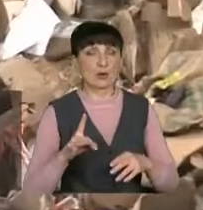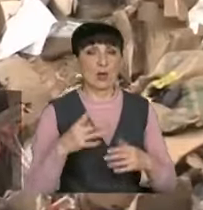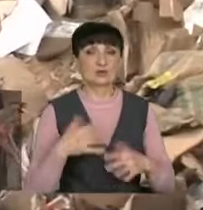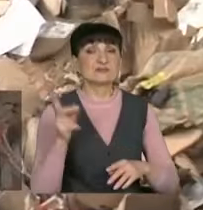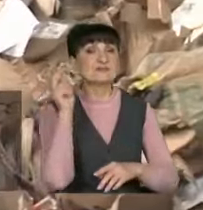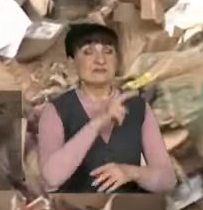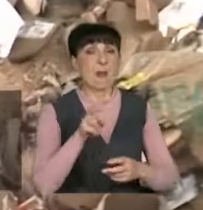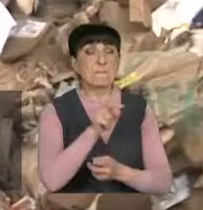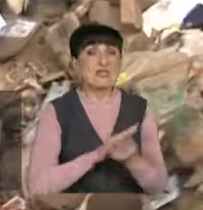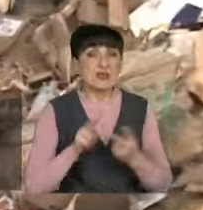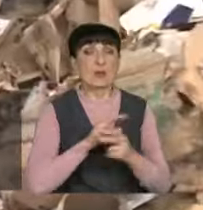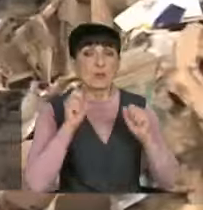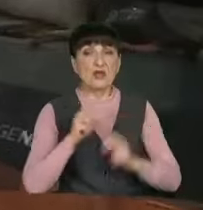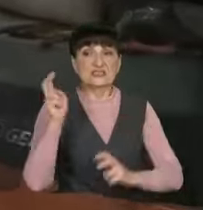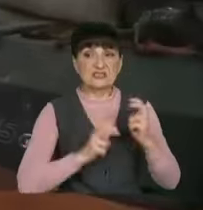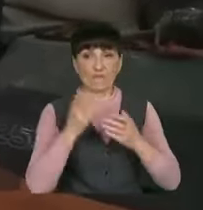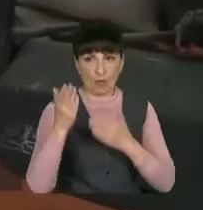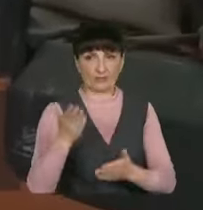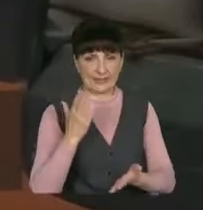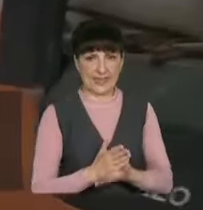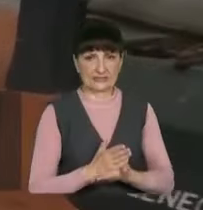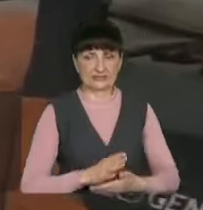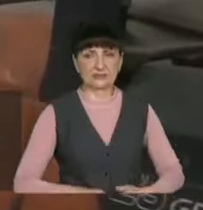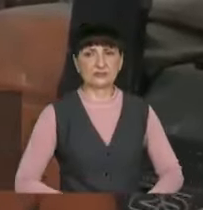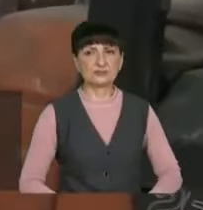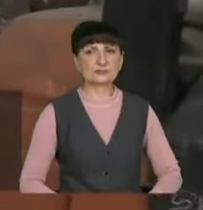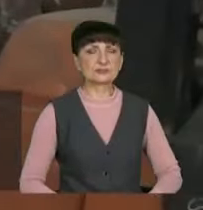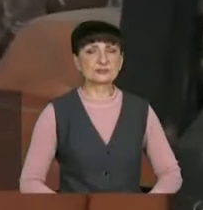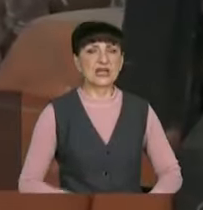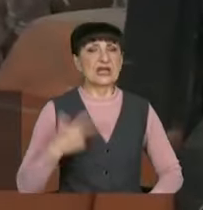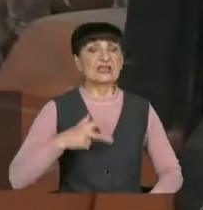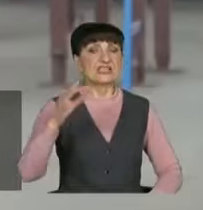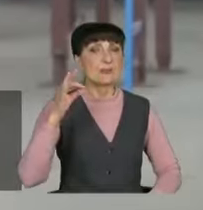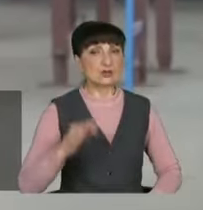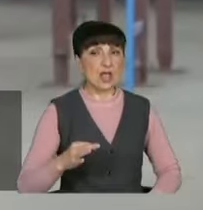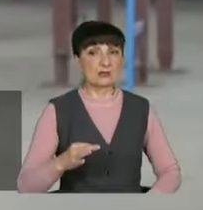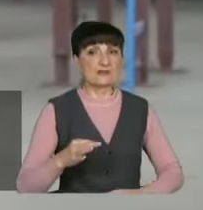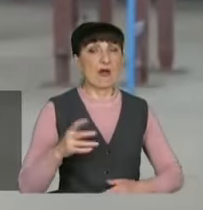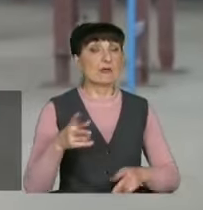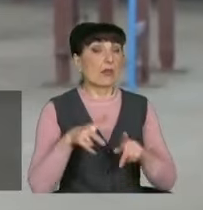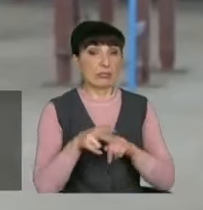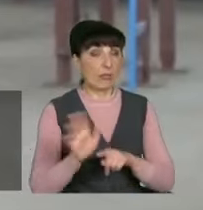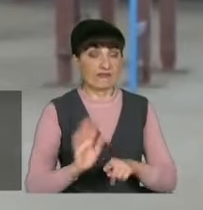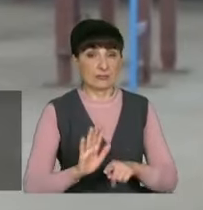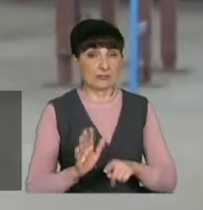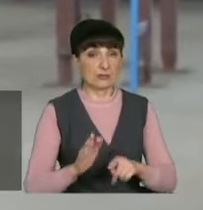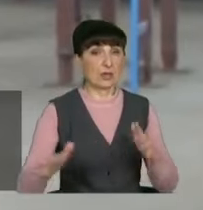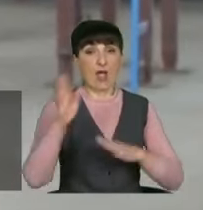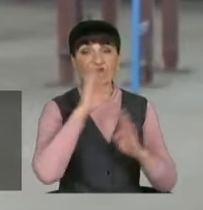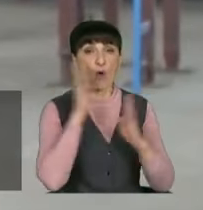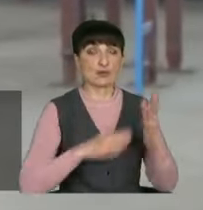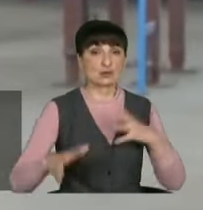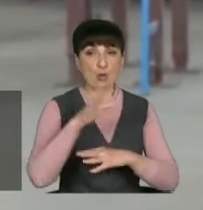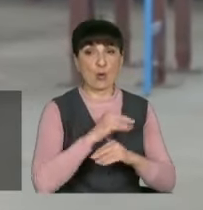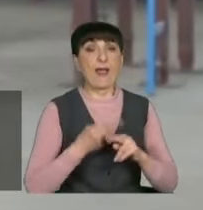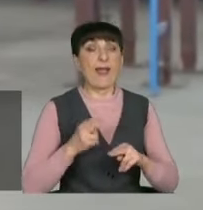на переработку. Действует завод по сортировке отходов. 30% от отходов не вредны для окружающей среды, потому